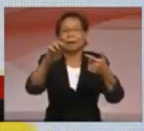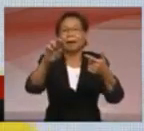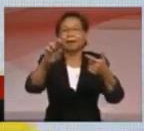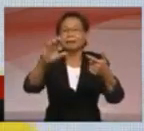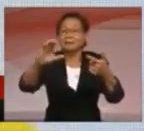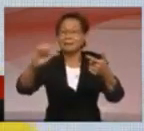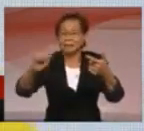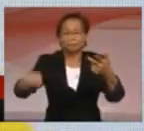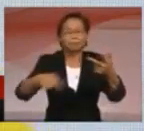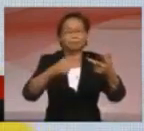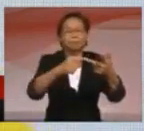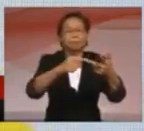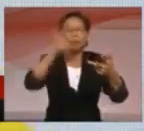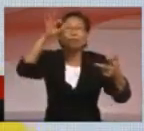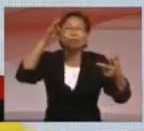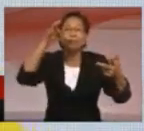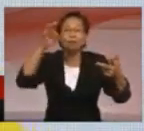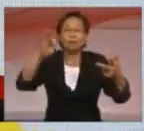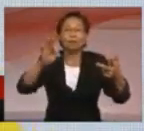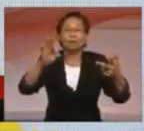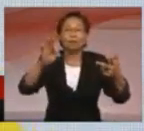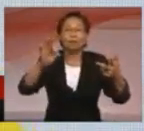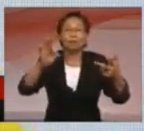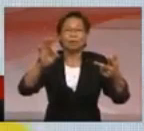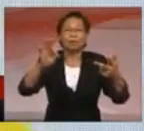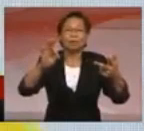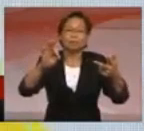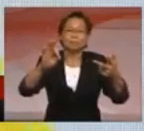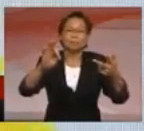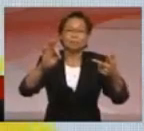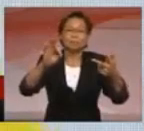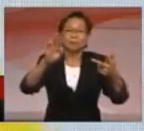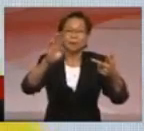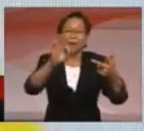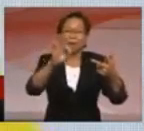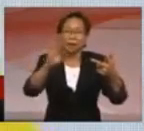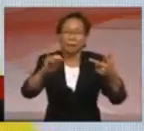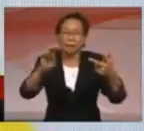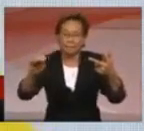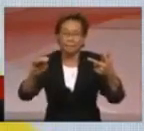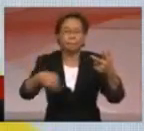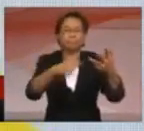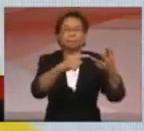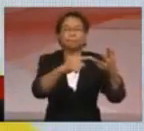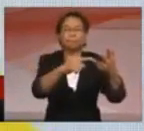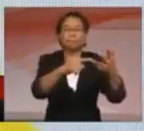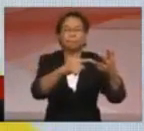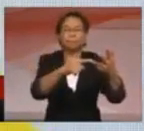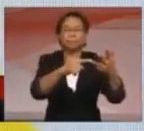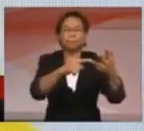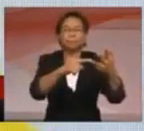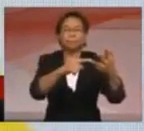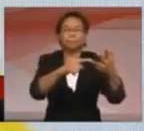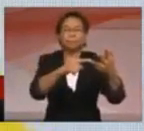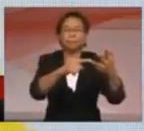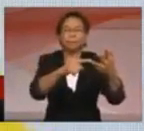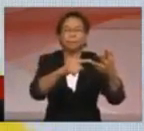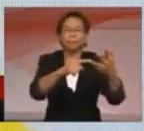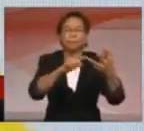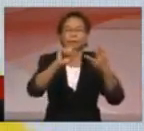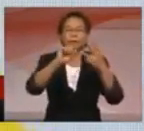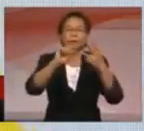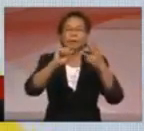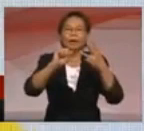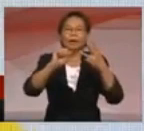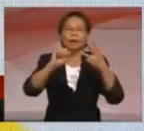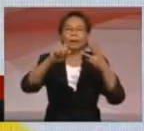MRCA, Federation of Manufacturing of Malaysia FMM dan Persatuan Pengurusan Kompleks